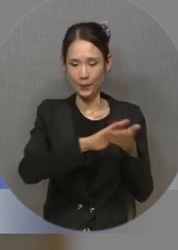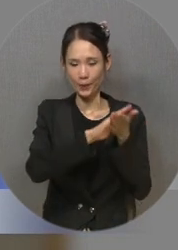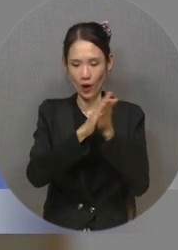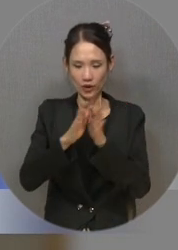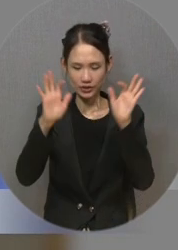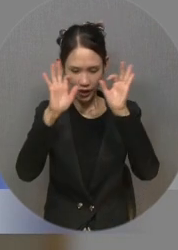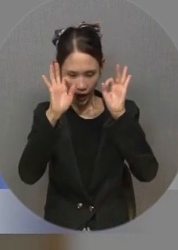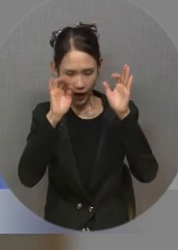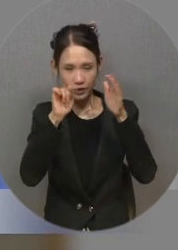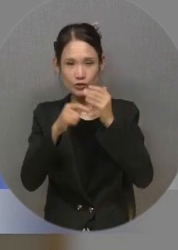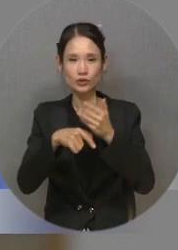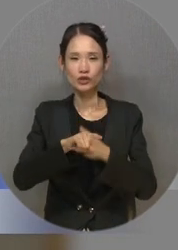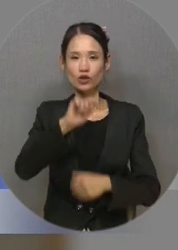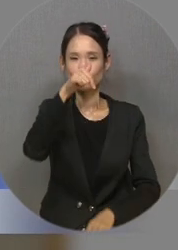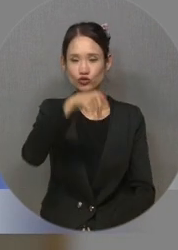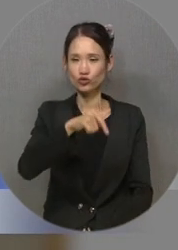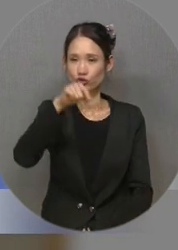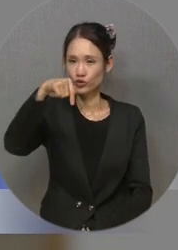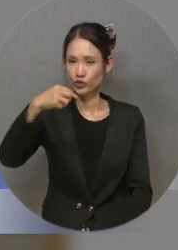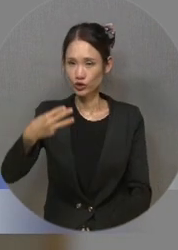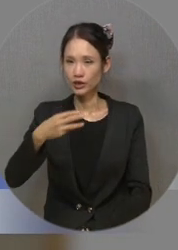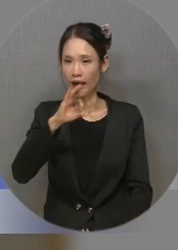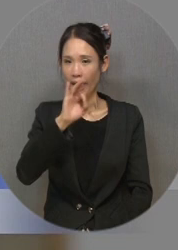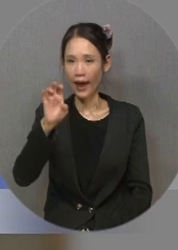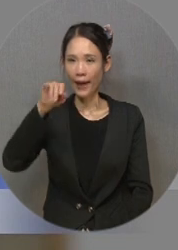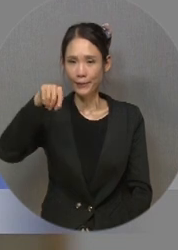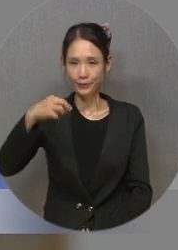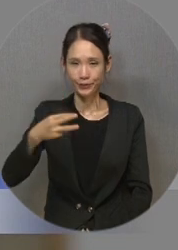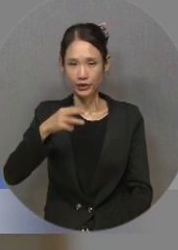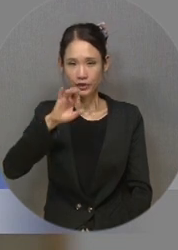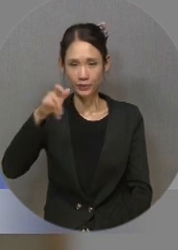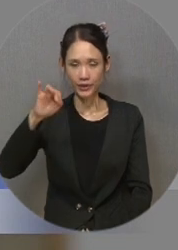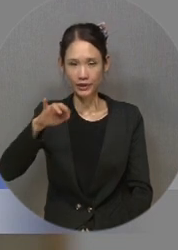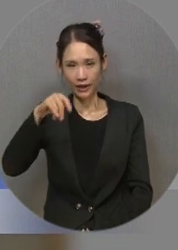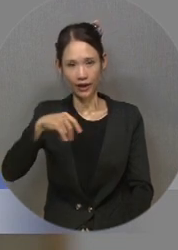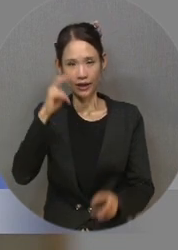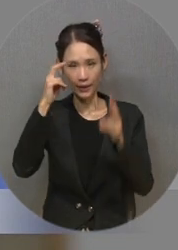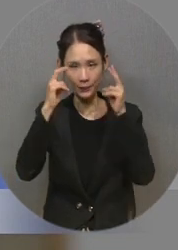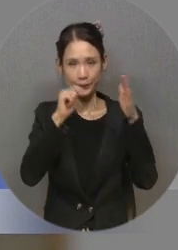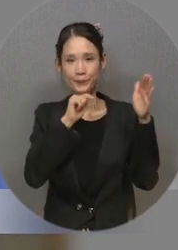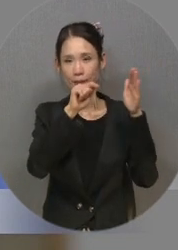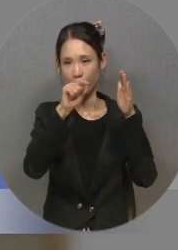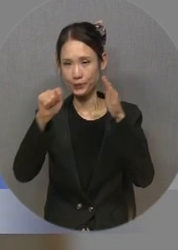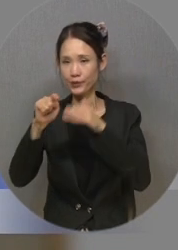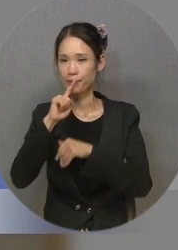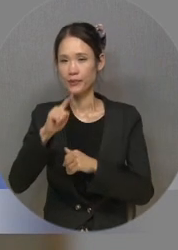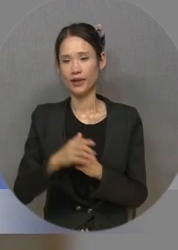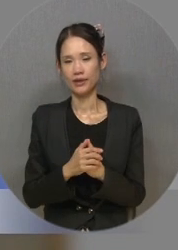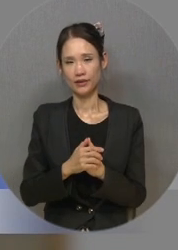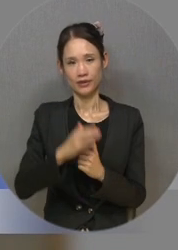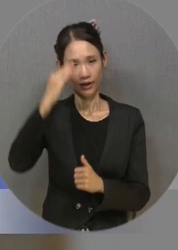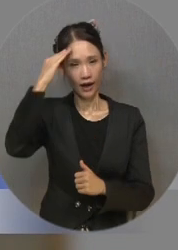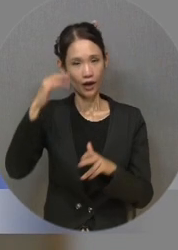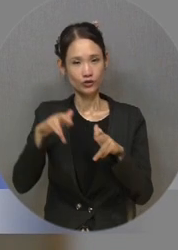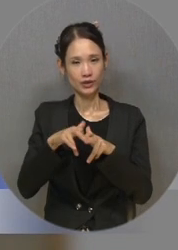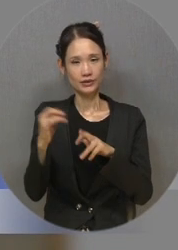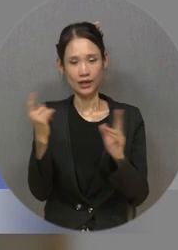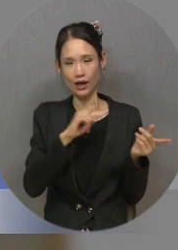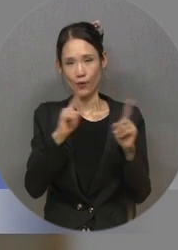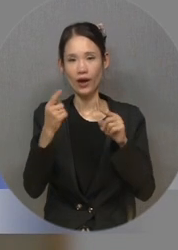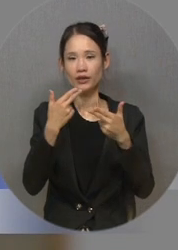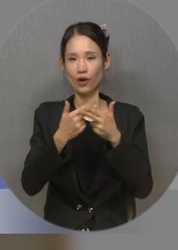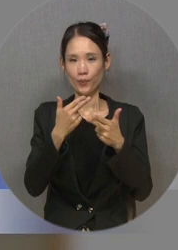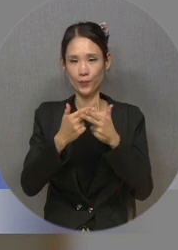위해서 구글과 애플 메타 등 빅테크 기업을 방문한다고 하는데요 한편 한국장애인재활협회는